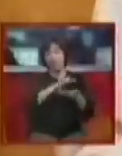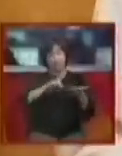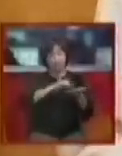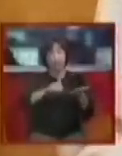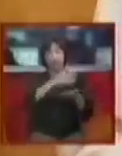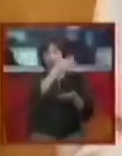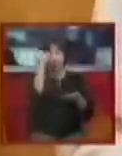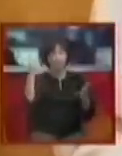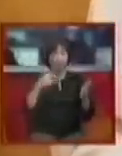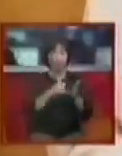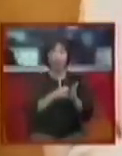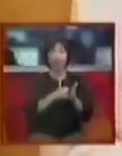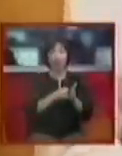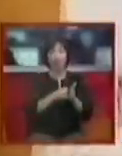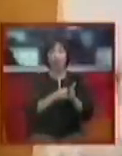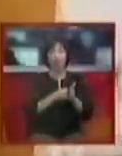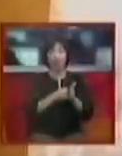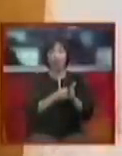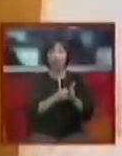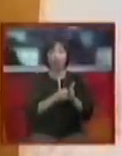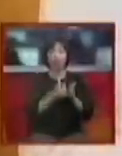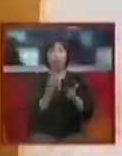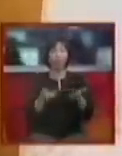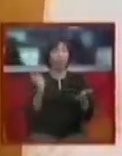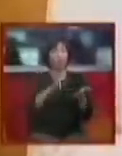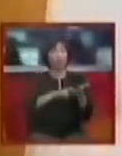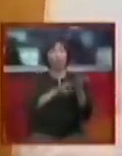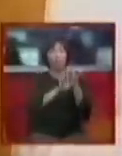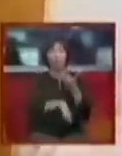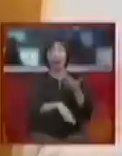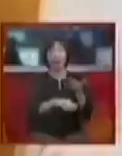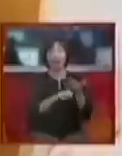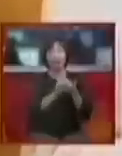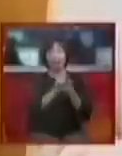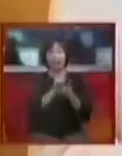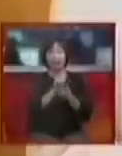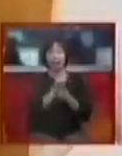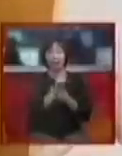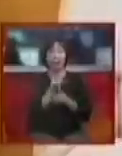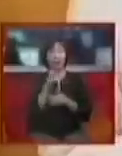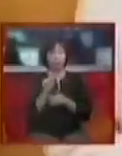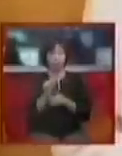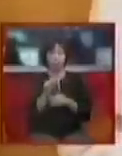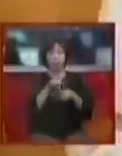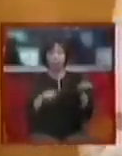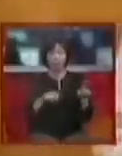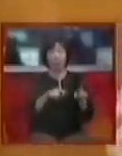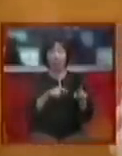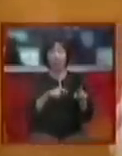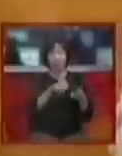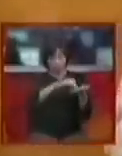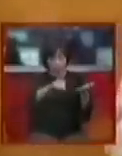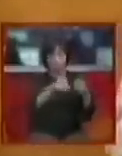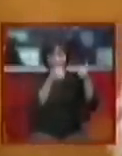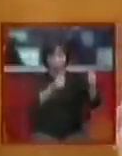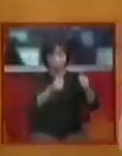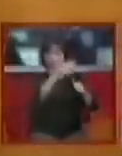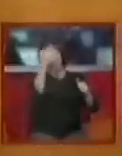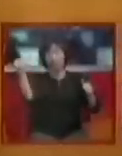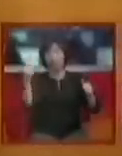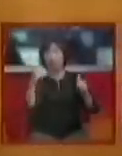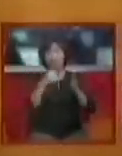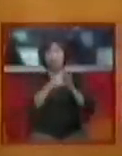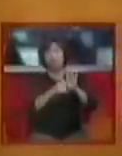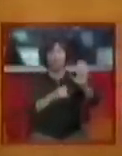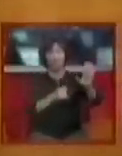lumang status ko, ang tugon ko. Ang magpatawad, mare. Ang makalimot, hindi. Kung